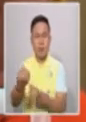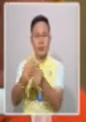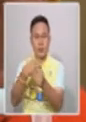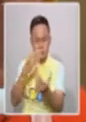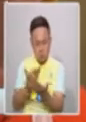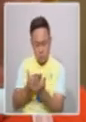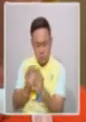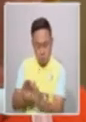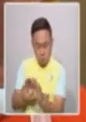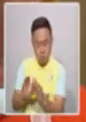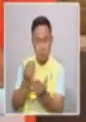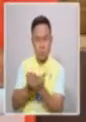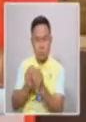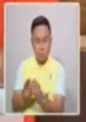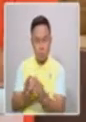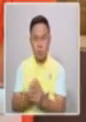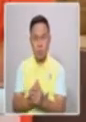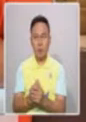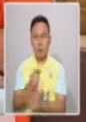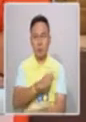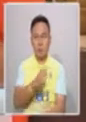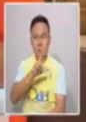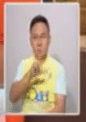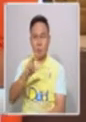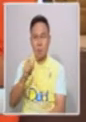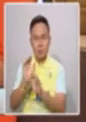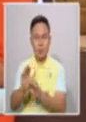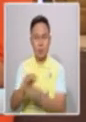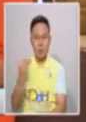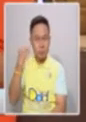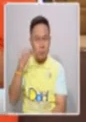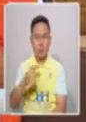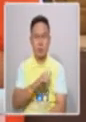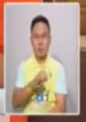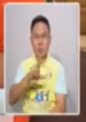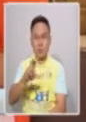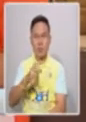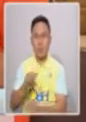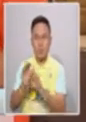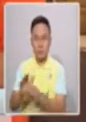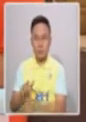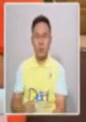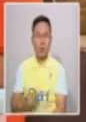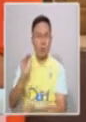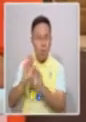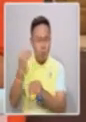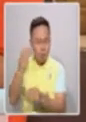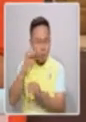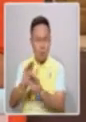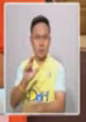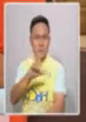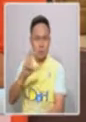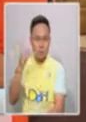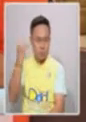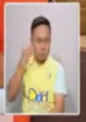อยู ่วันได้เยอะหรือยัง 300ทุกวันเก็บ คือขอให้เก็บให้ได ้ค่ะ จะมากจะน้อย ต้องเก็บทุกวัน เก็บให้ได้ ค่ะ